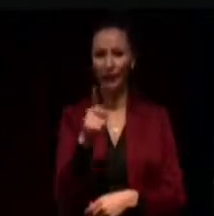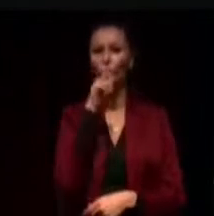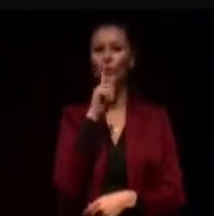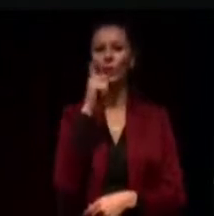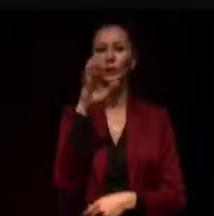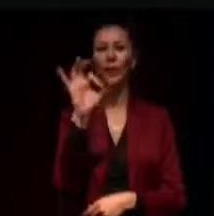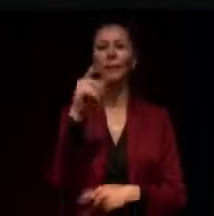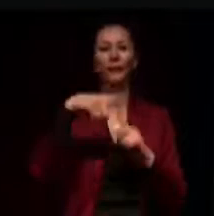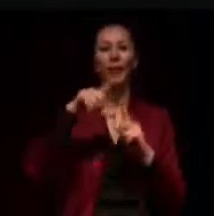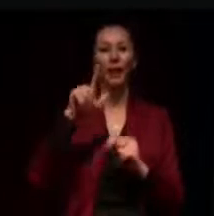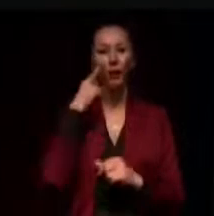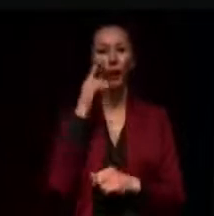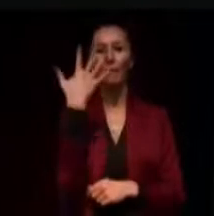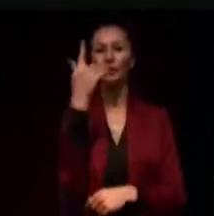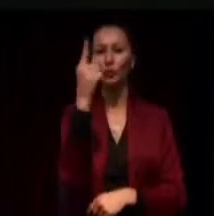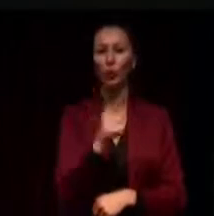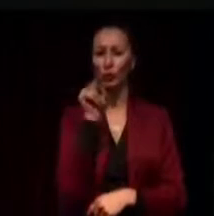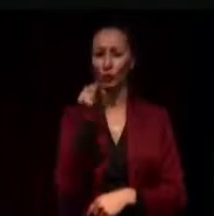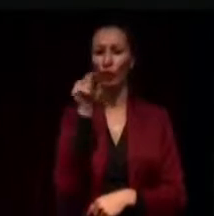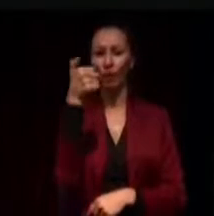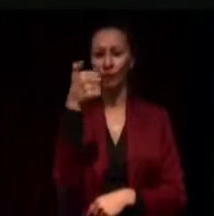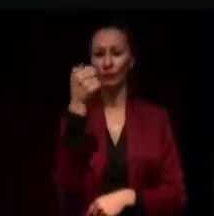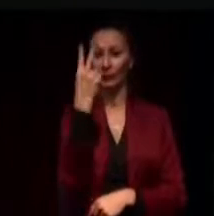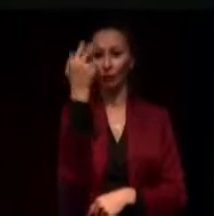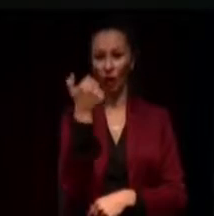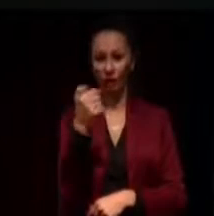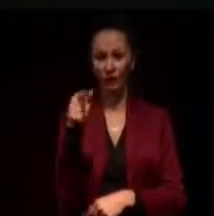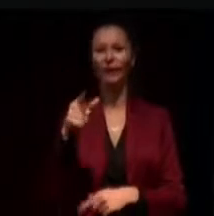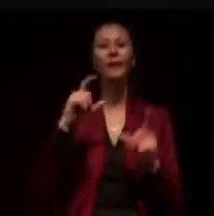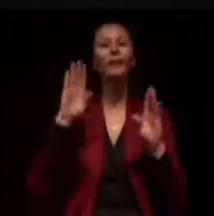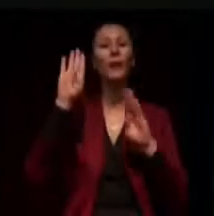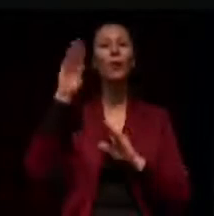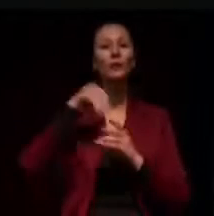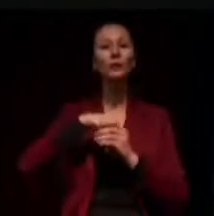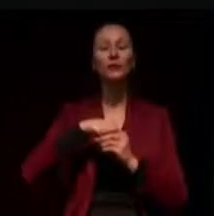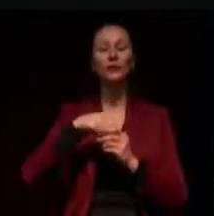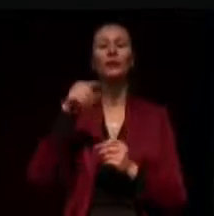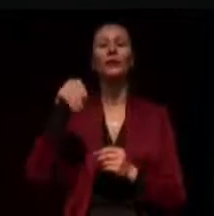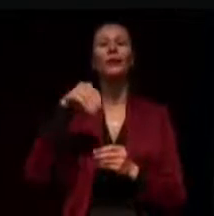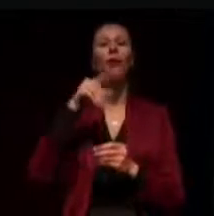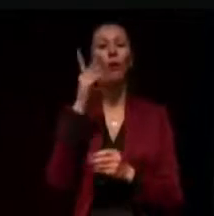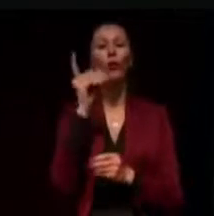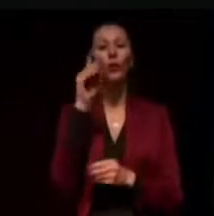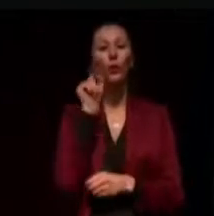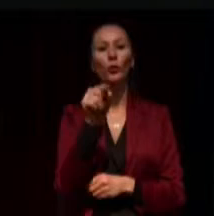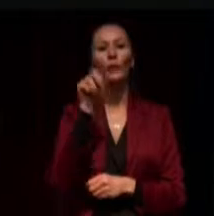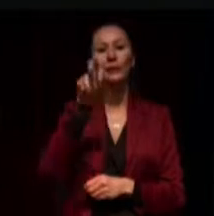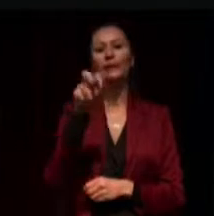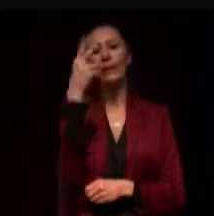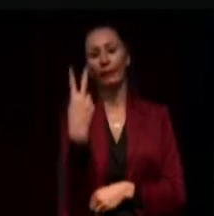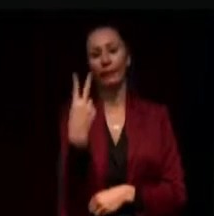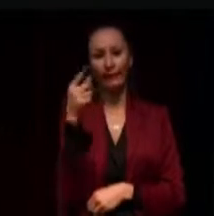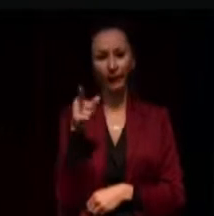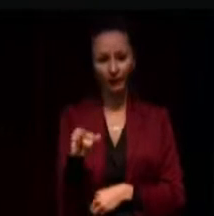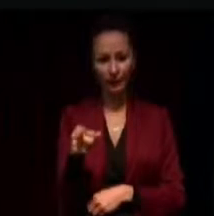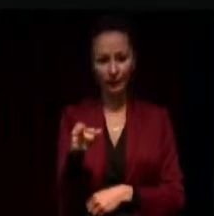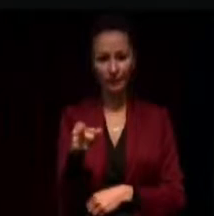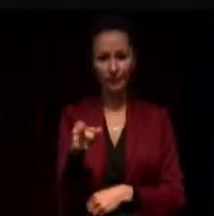372.190.000 TL ile 5.76'sını, demokrasi 957.508 lirayla 14.82'sini,